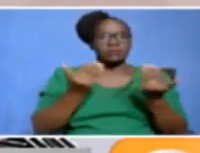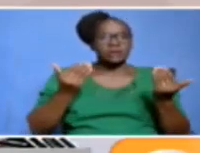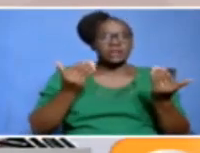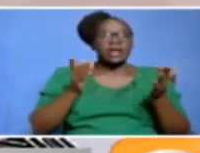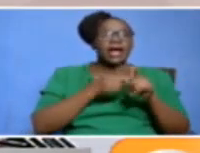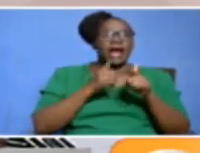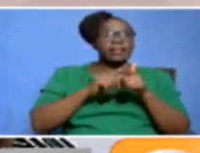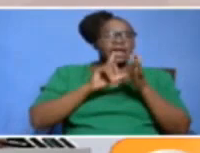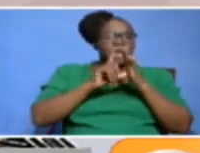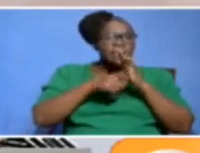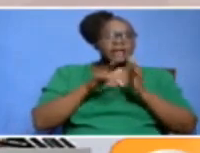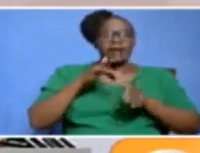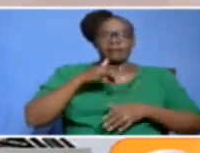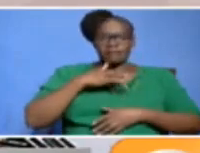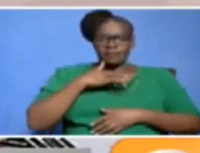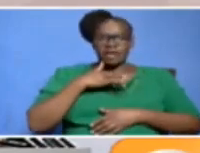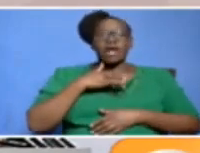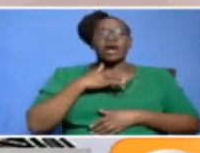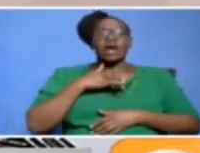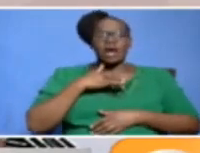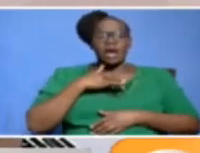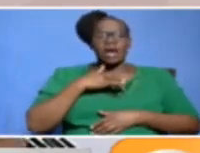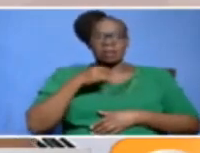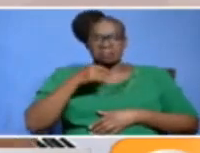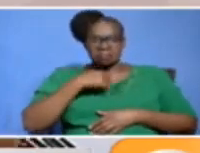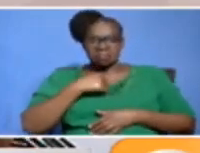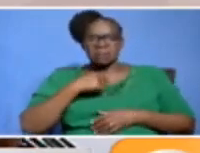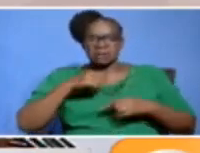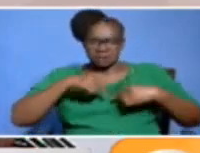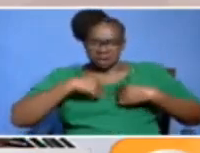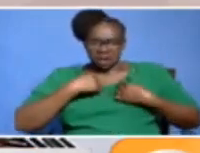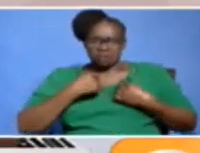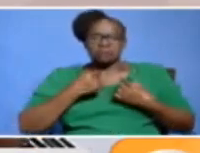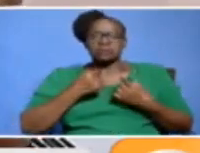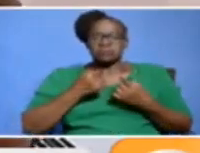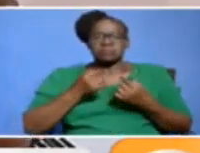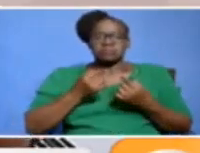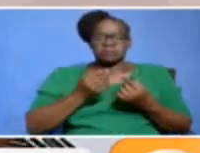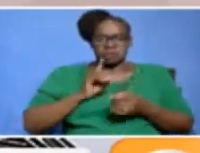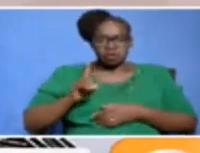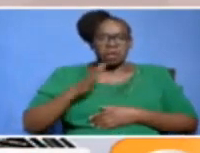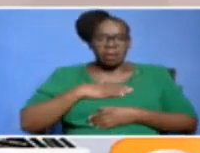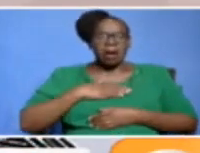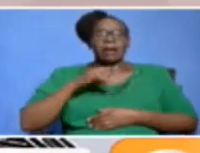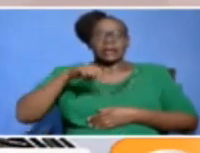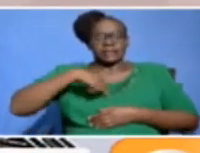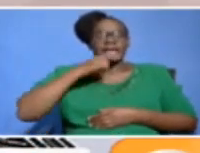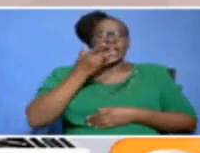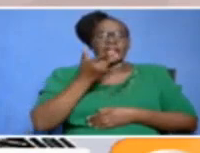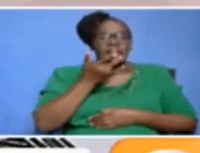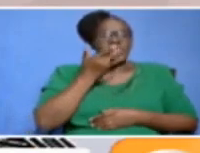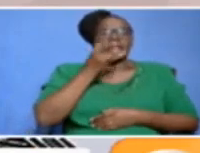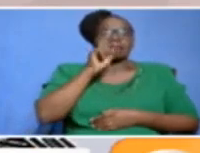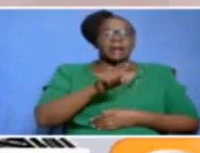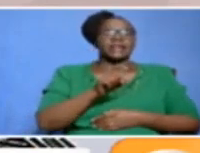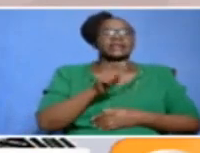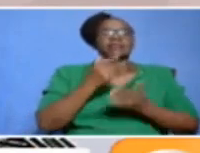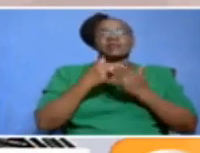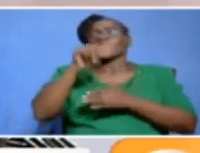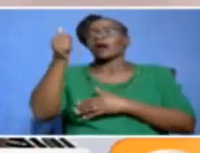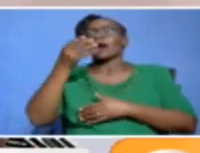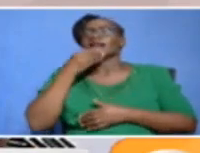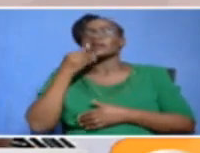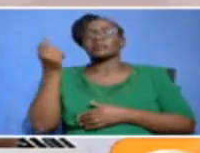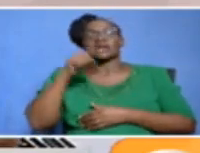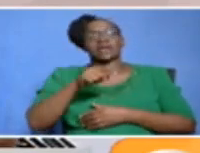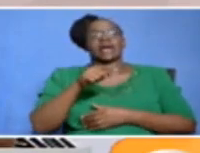huu mchungwa ni upande utoe machungwa alafu machungwa yaliwe na mtu mwingine kabla sijaala mimi. Ndio msemo unaosemwa. Lakini nataka kuambia kwamba